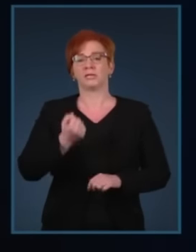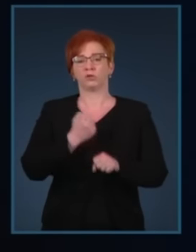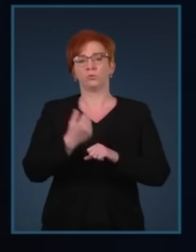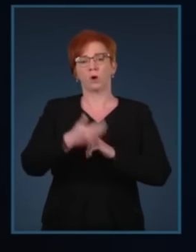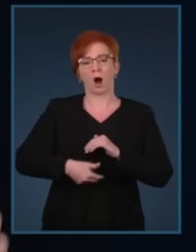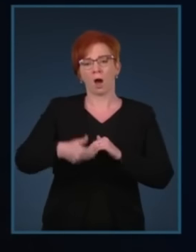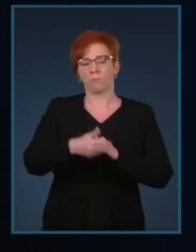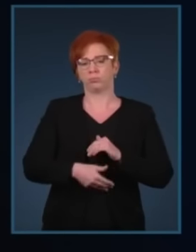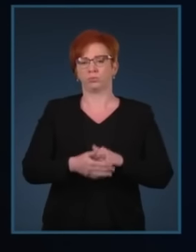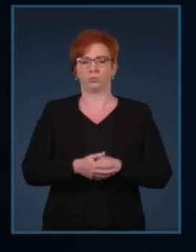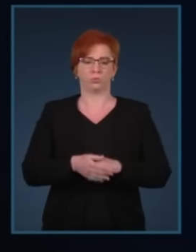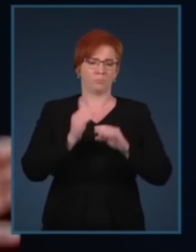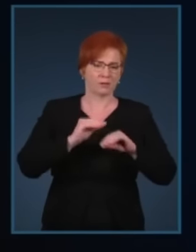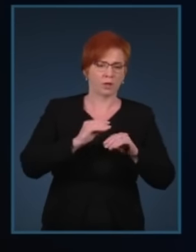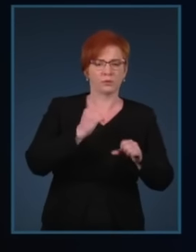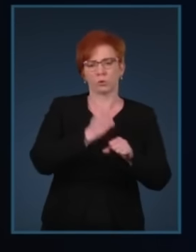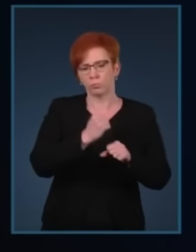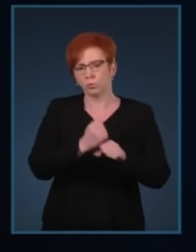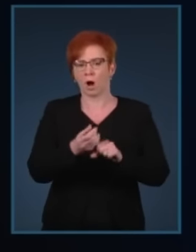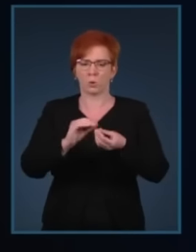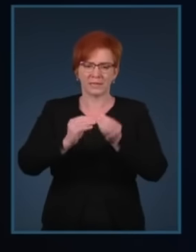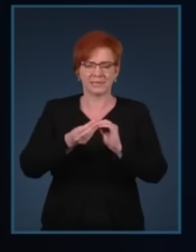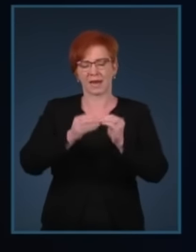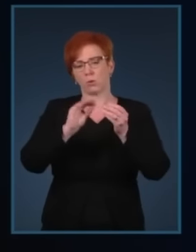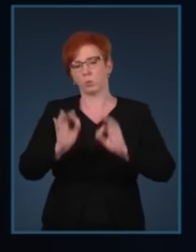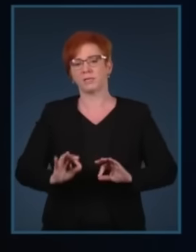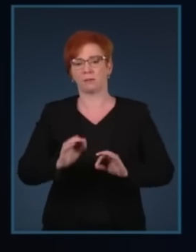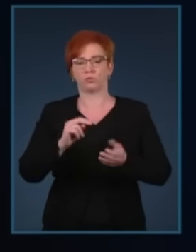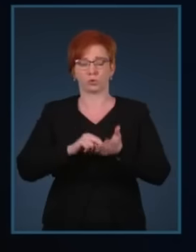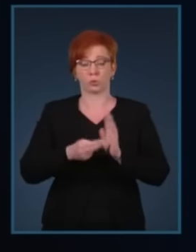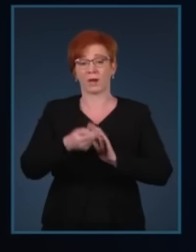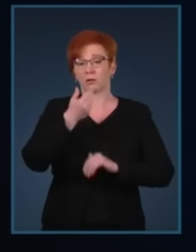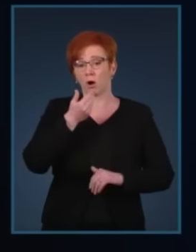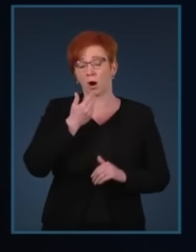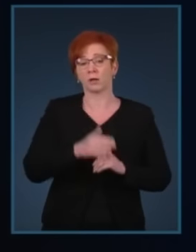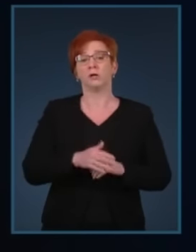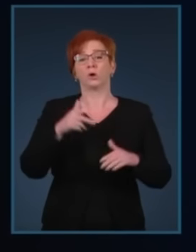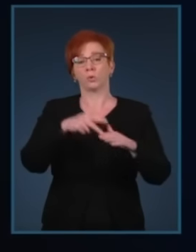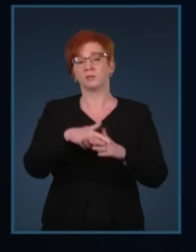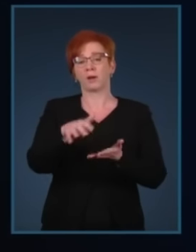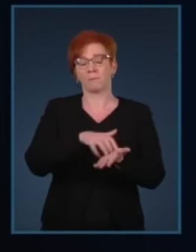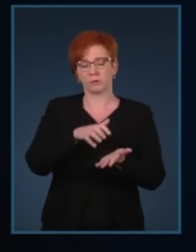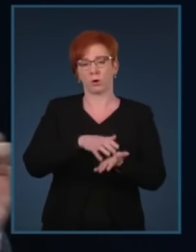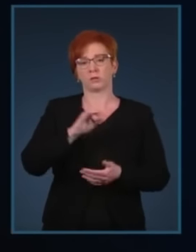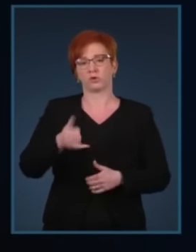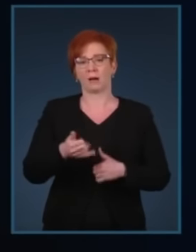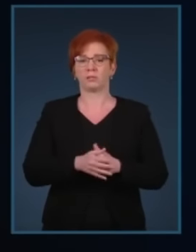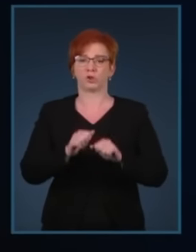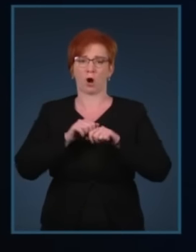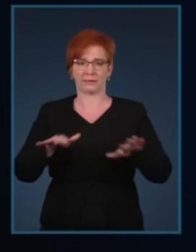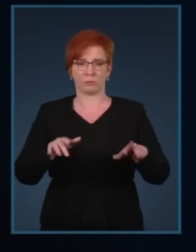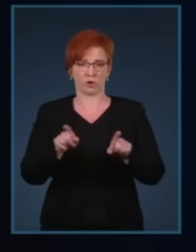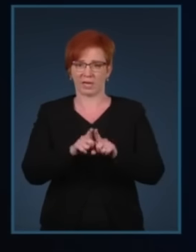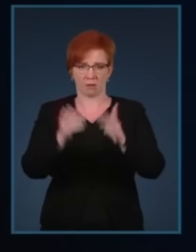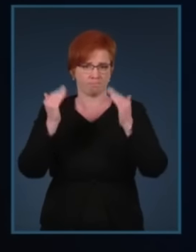betanított munka, összeszerelő üzem féle struktúrát akar, addig a mezőgazdaságban is sajnos a hatékonyság az ilyen szinten lesz,